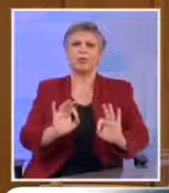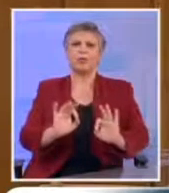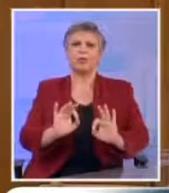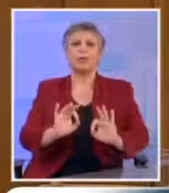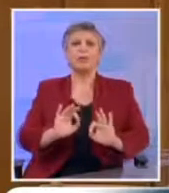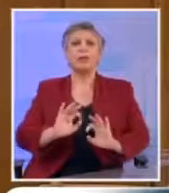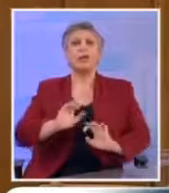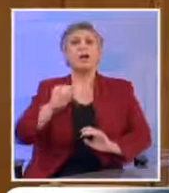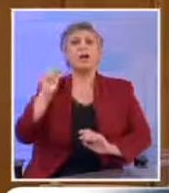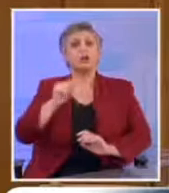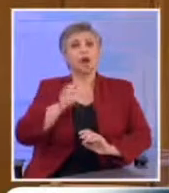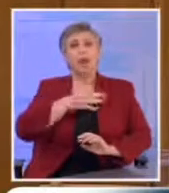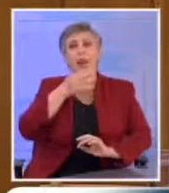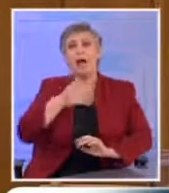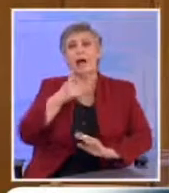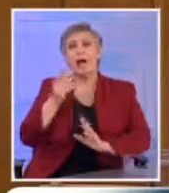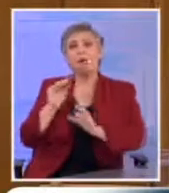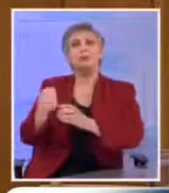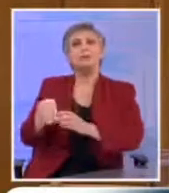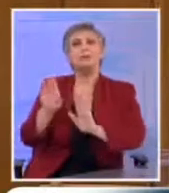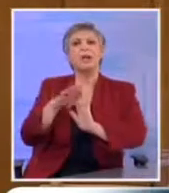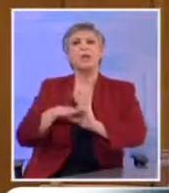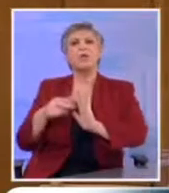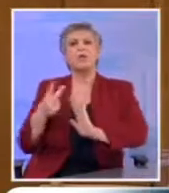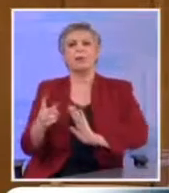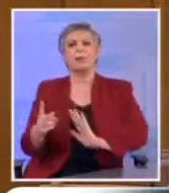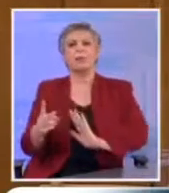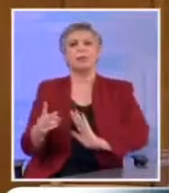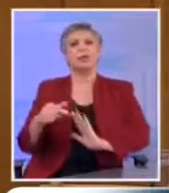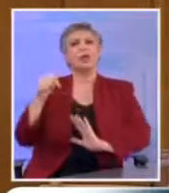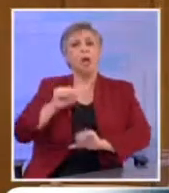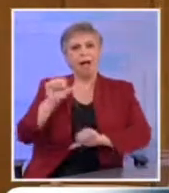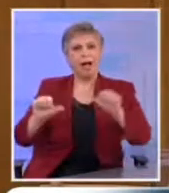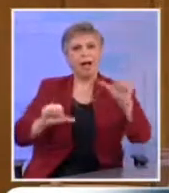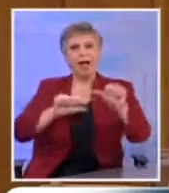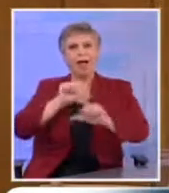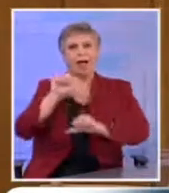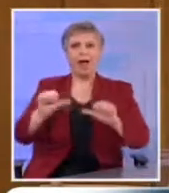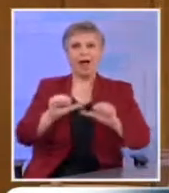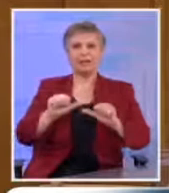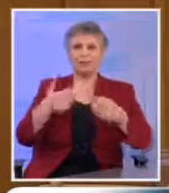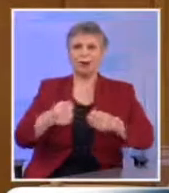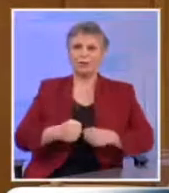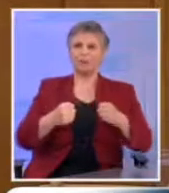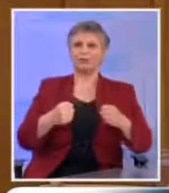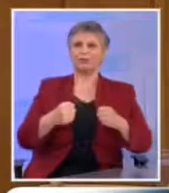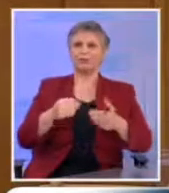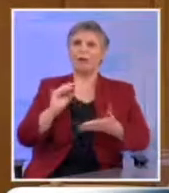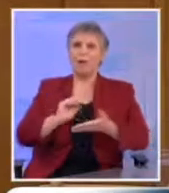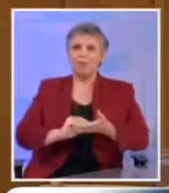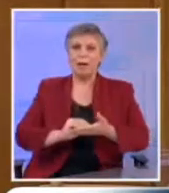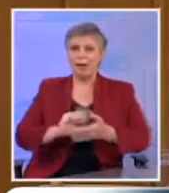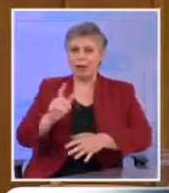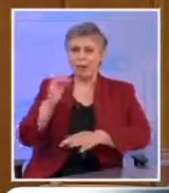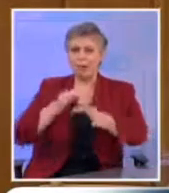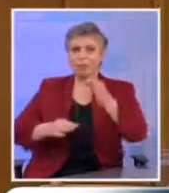τη στήριξη που πήραν από αυτά τα προγράμματα αλλάξανε, ανθίσανε, είναι συγκλονιστικές